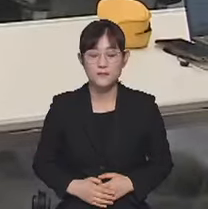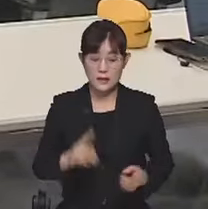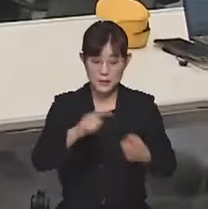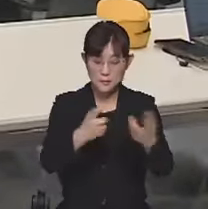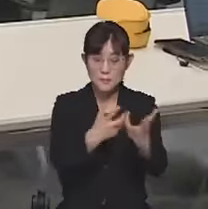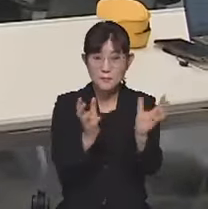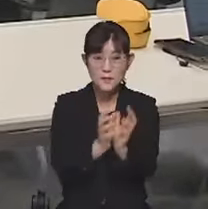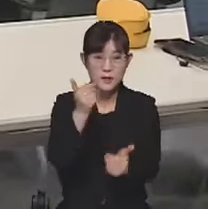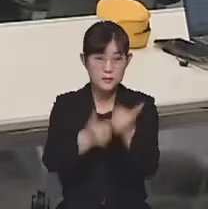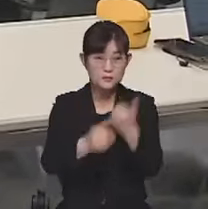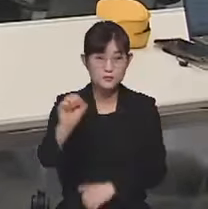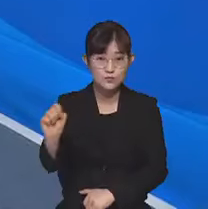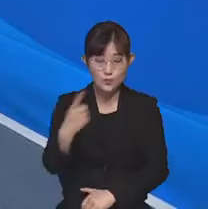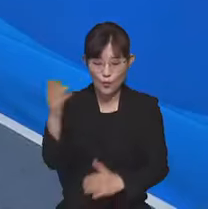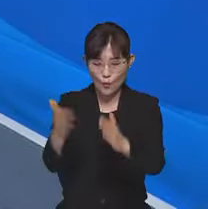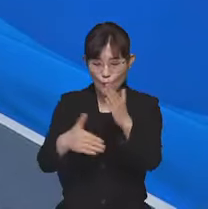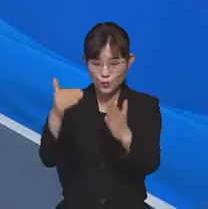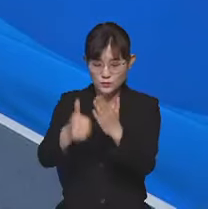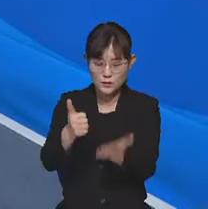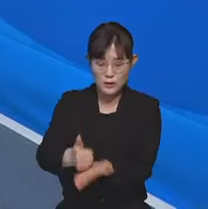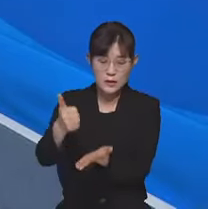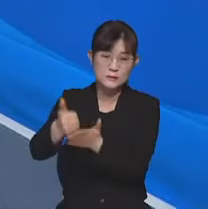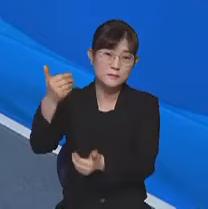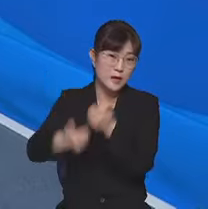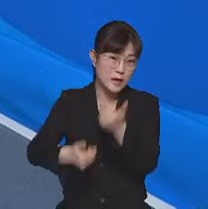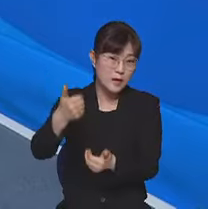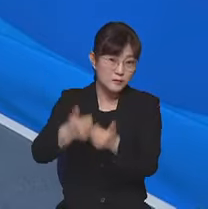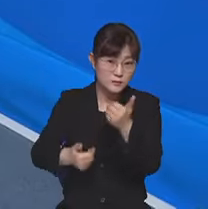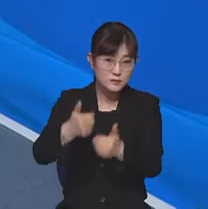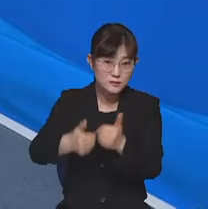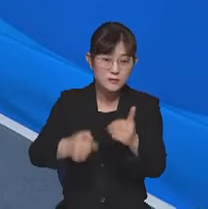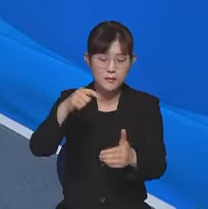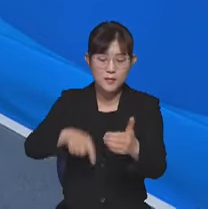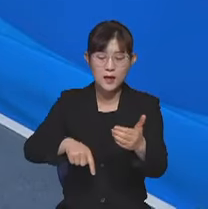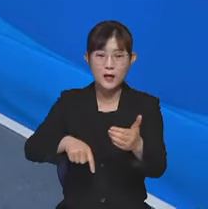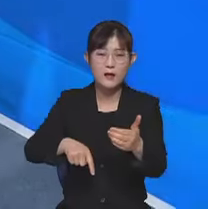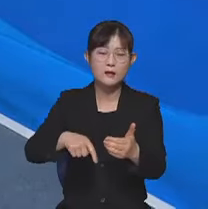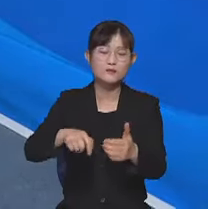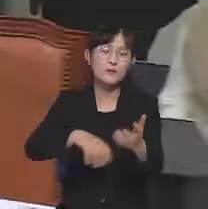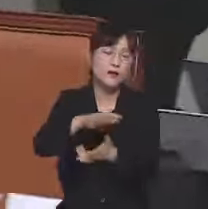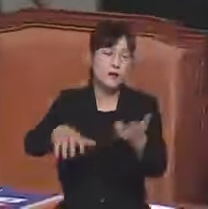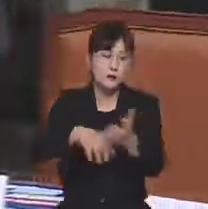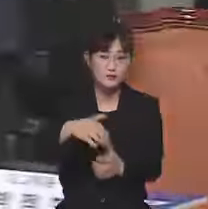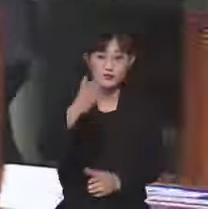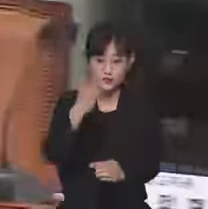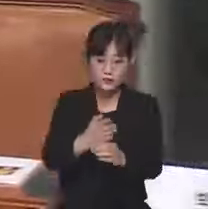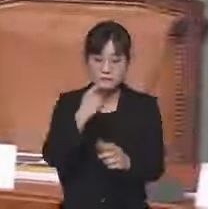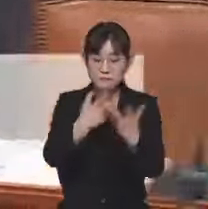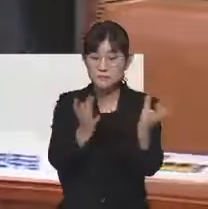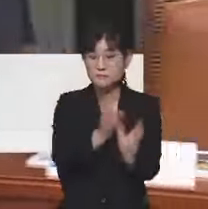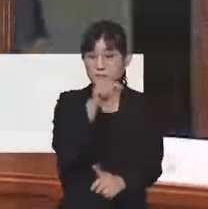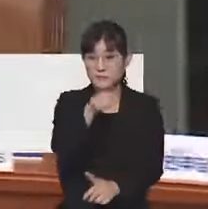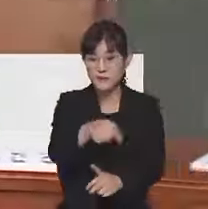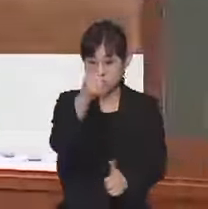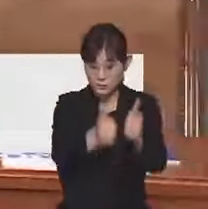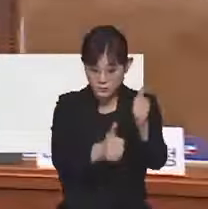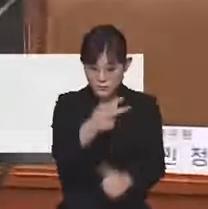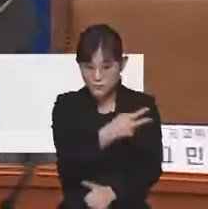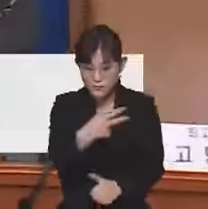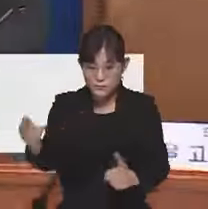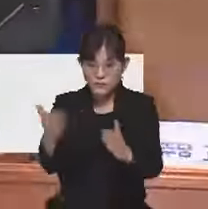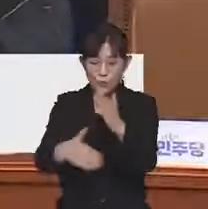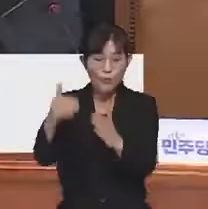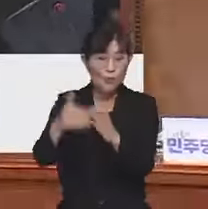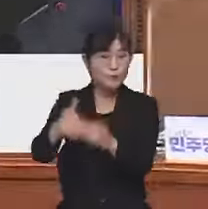계파 갈등이 공천 갈등으로 확산하며 내부 잡음이 이어지고 있는 더불어민주당. 경선이 곧 본선이라고